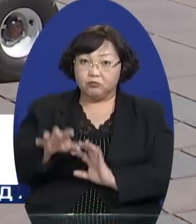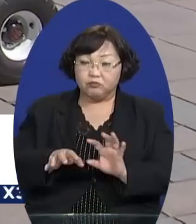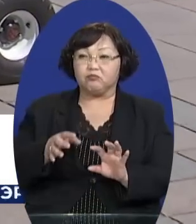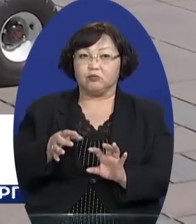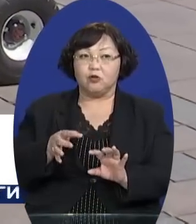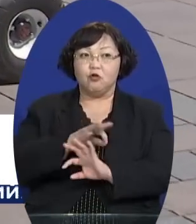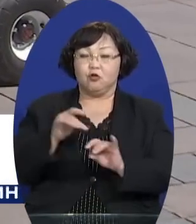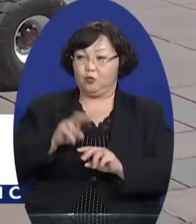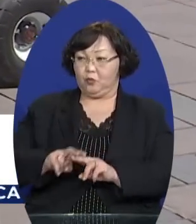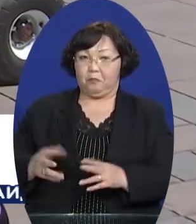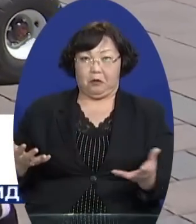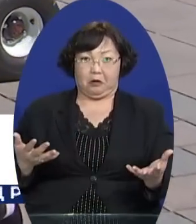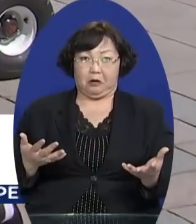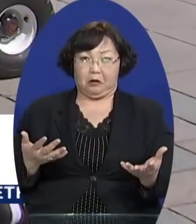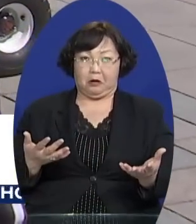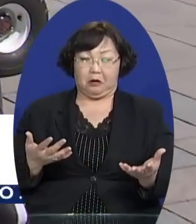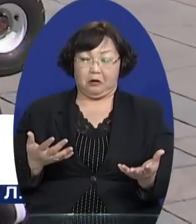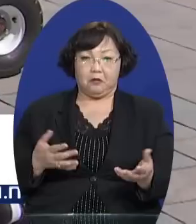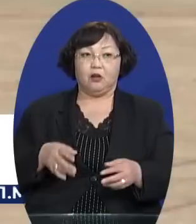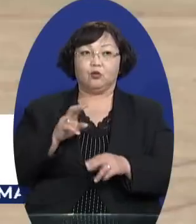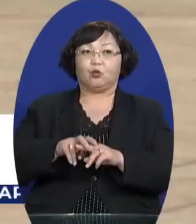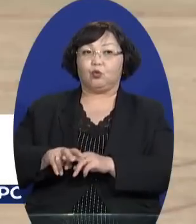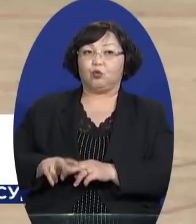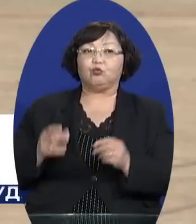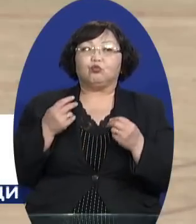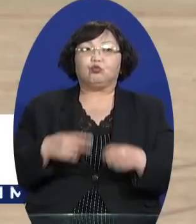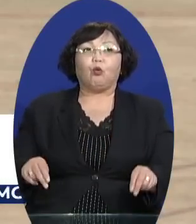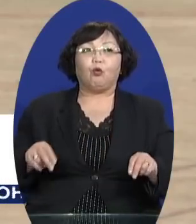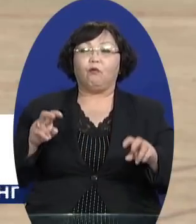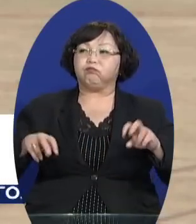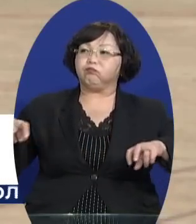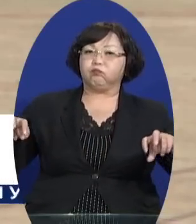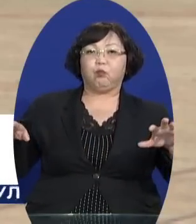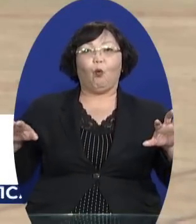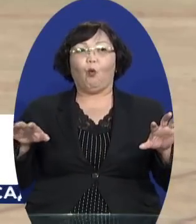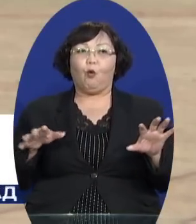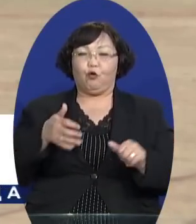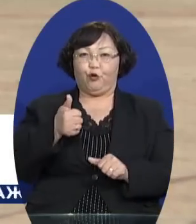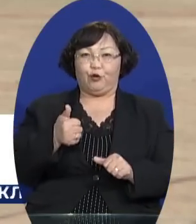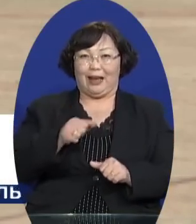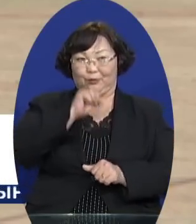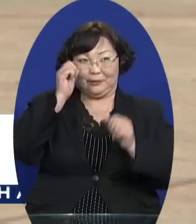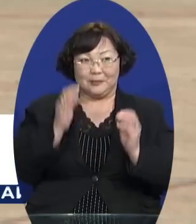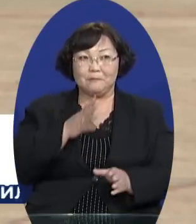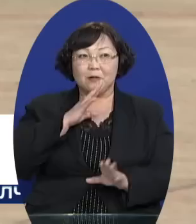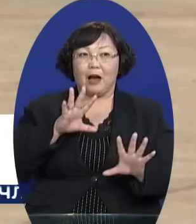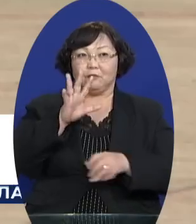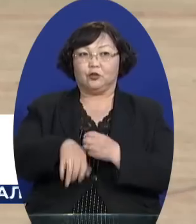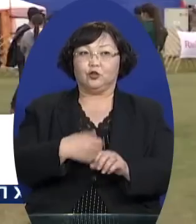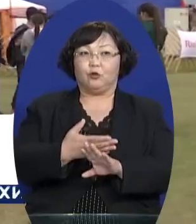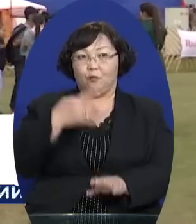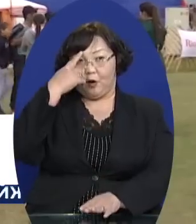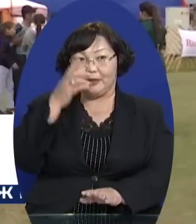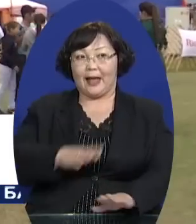чуул сайхан чөлөөтэй шүү. Энд тэндгүй гоё суудл тавиад өчөд. Уг нь бол энэ асуудлыг шийдвэрлэхээр 10 жилийн өмнөөс Монгол наадам цогцлбрийн